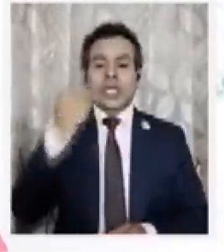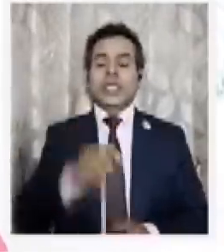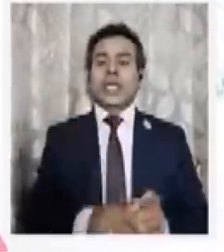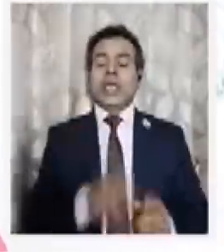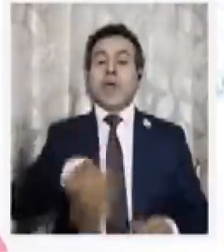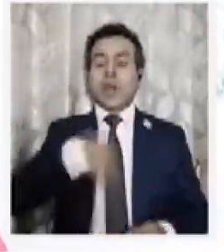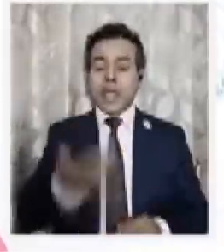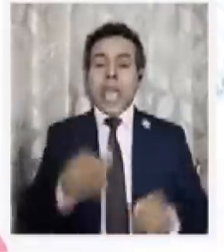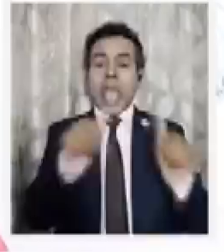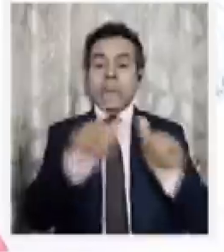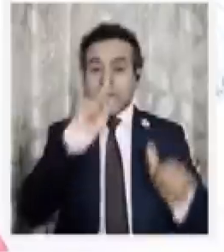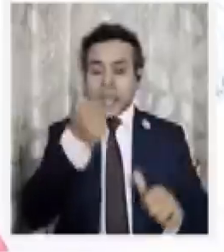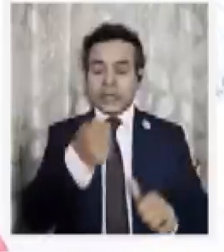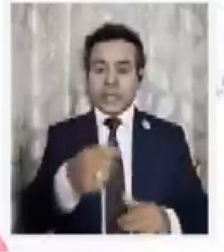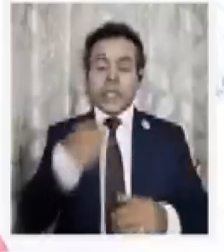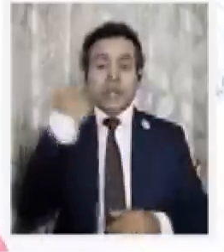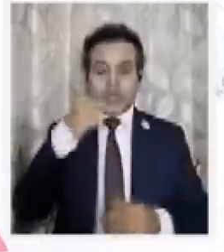এপ্রিল 2020-এ নমুনা পরীক্ষা হয়েছিল